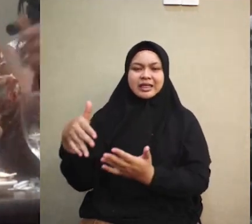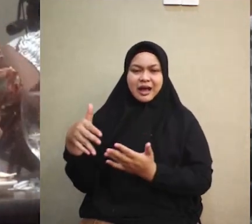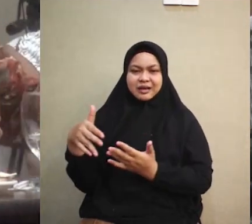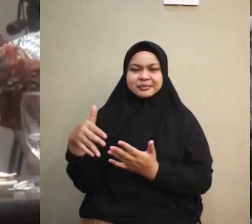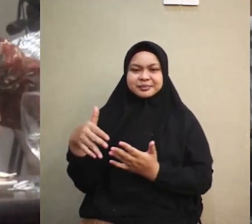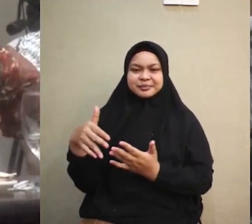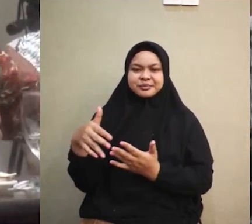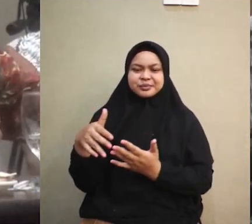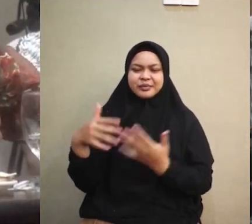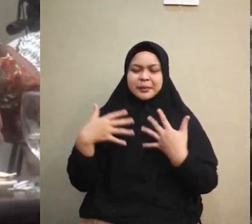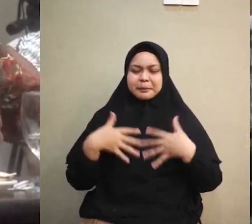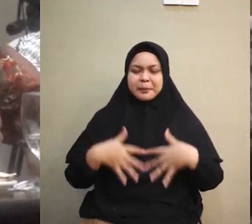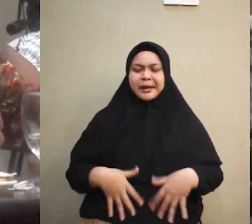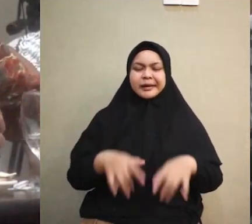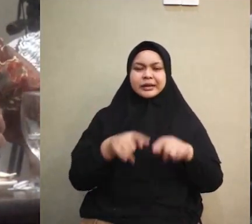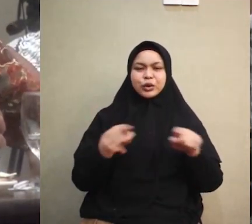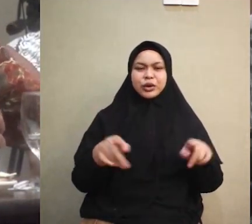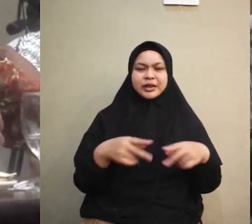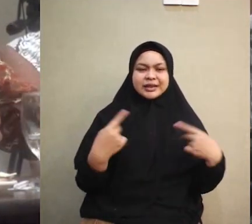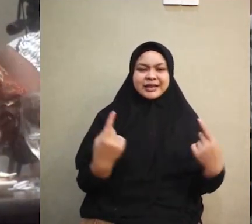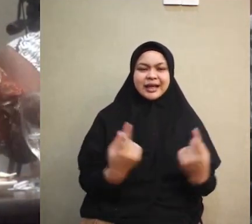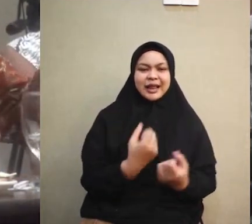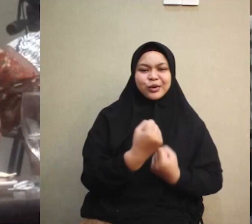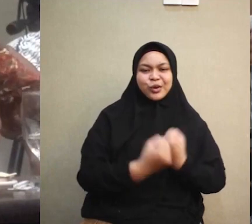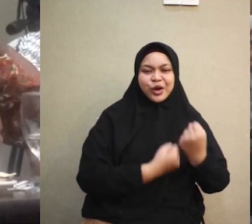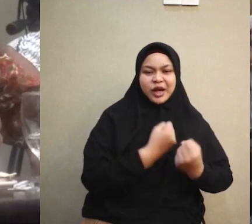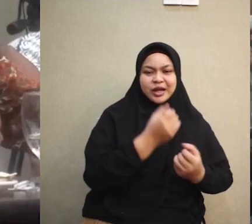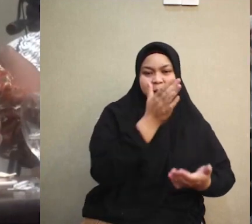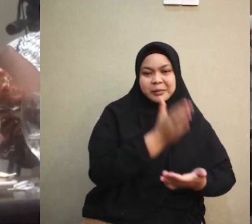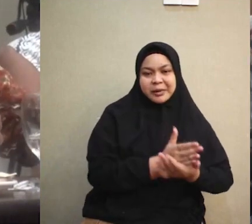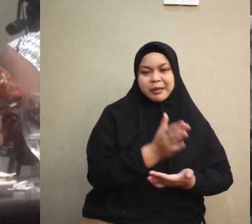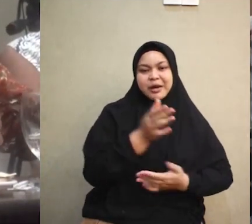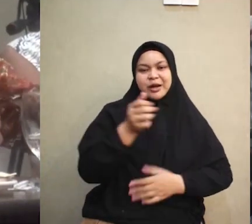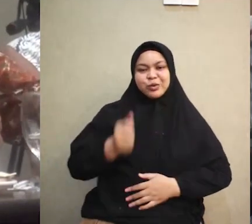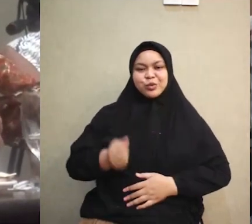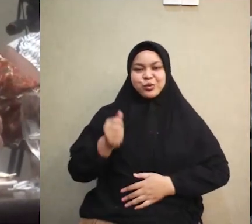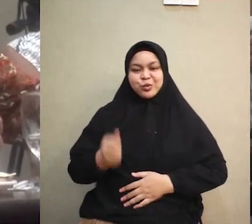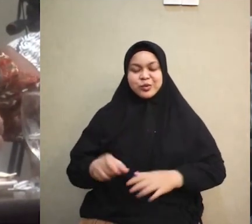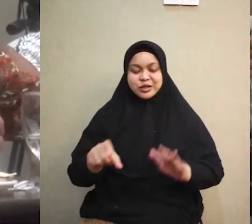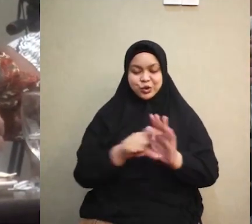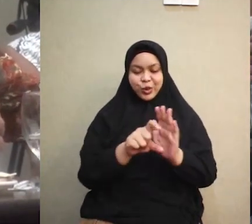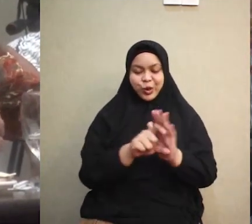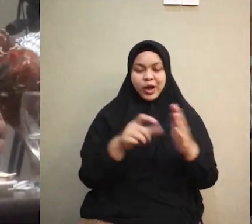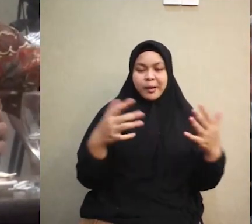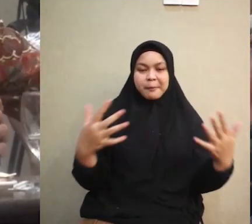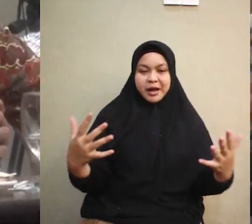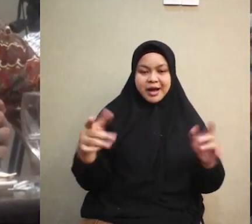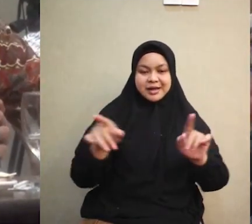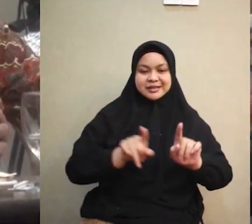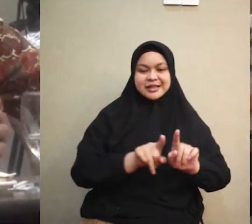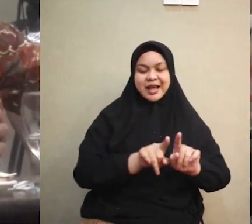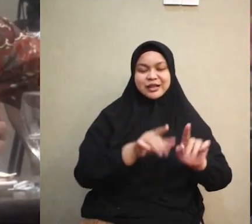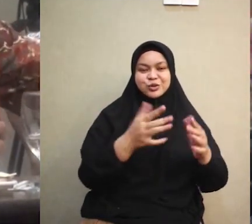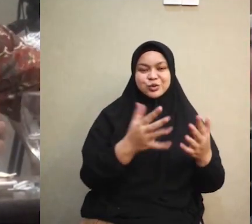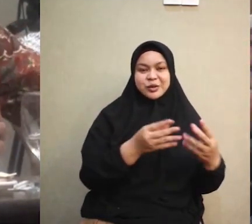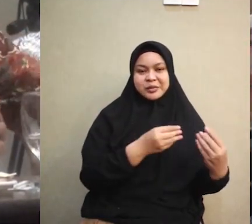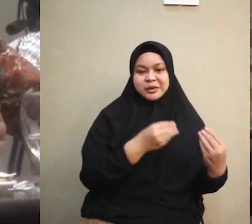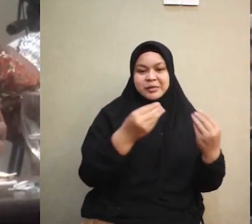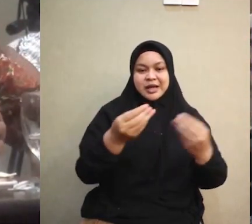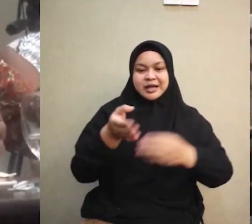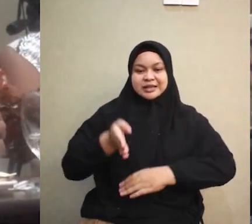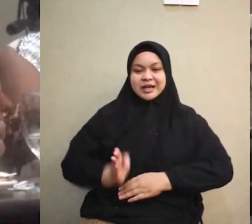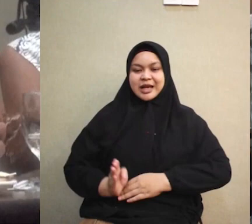bukan cuman apa yang kita lakukan dengan penegak hukum gitu ya misalkan asistensi yang sudah diberikan oleh